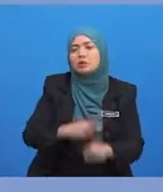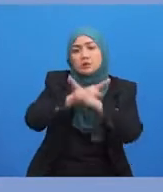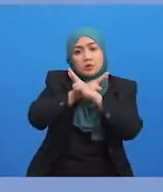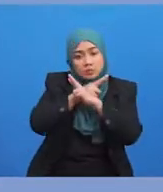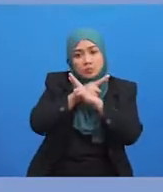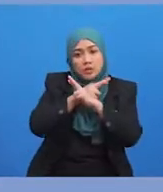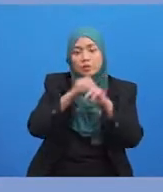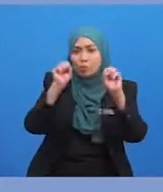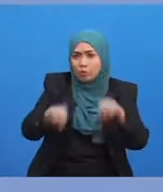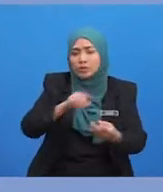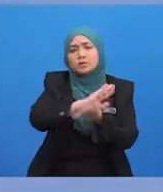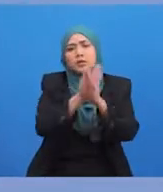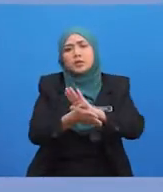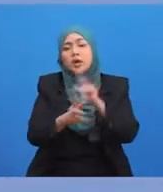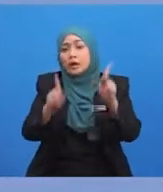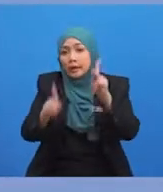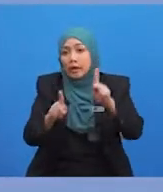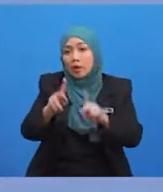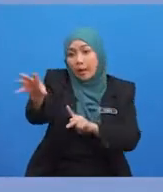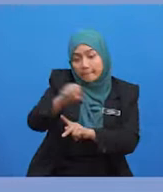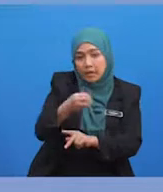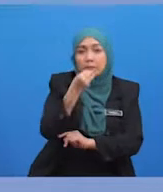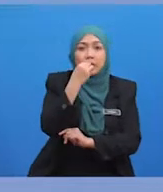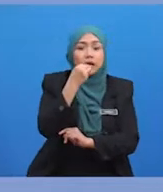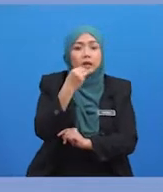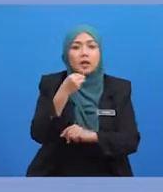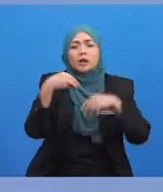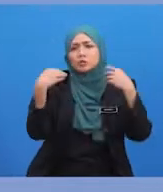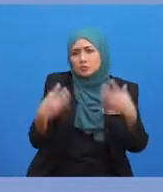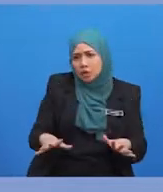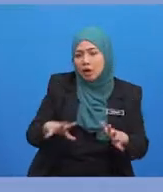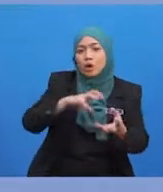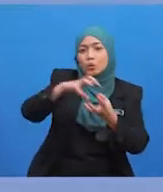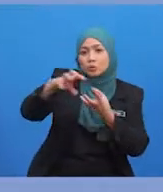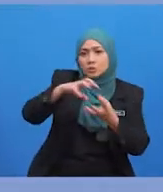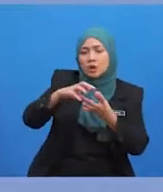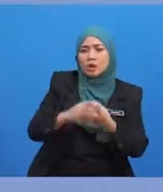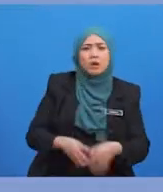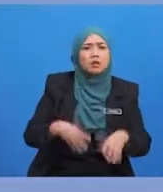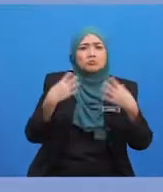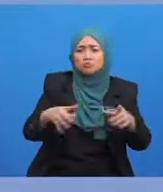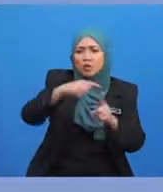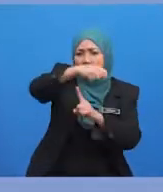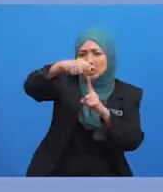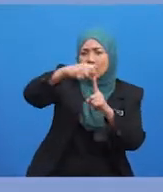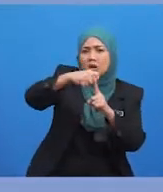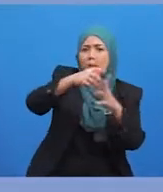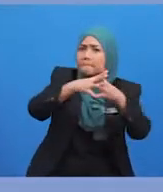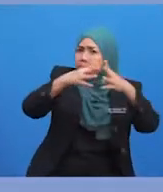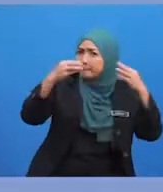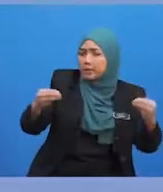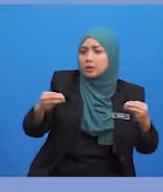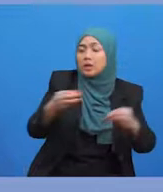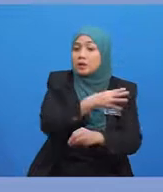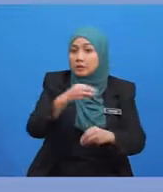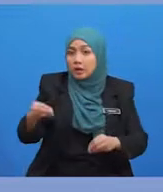berlaku jika kita mengambil makanan yang telah tamat tempoh atau tarikh luput serta